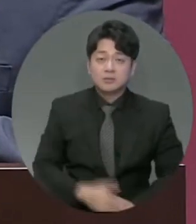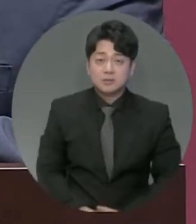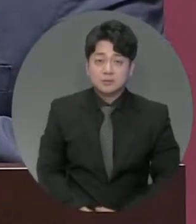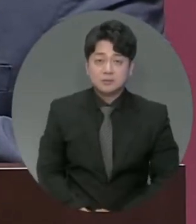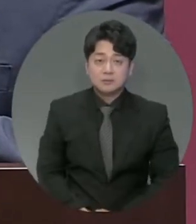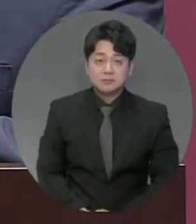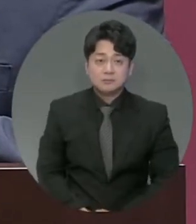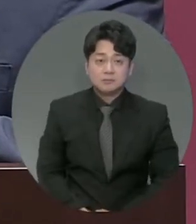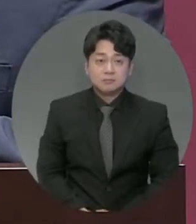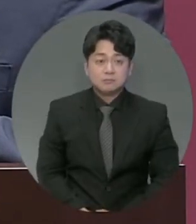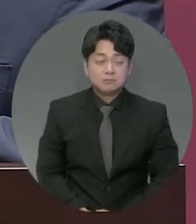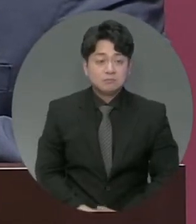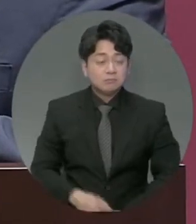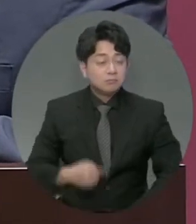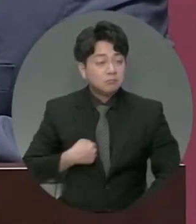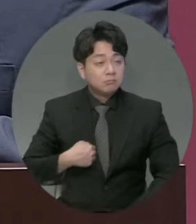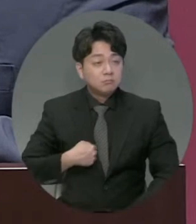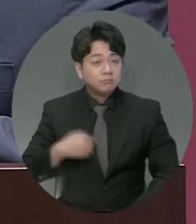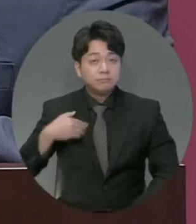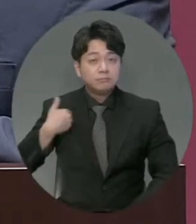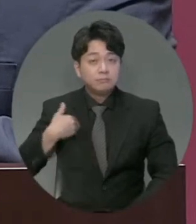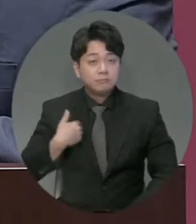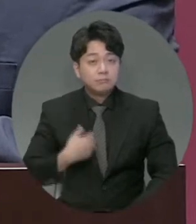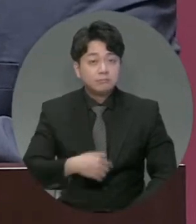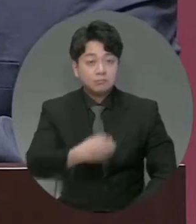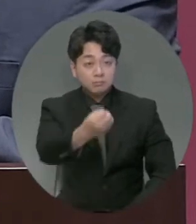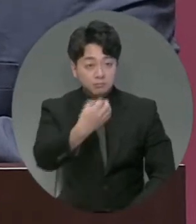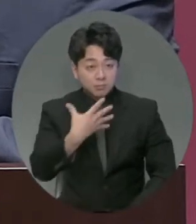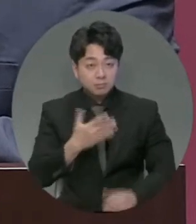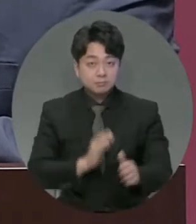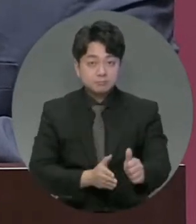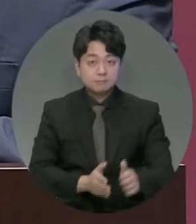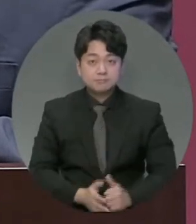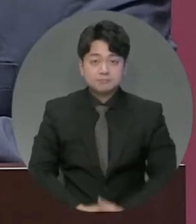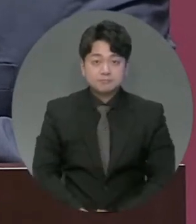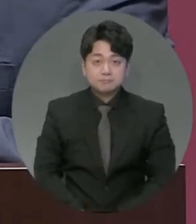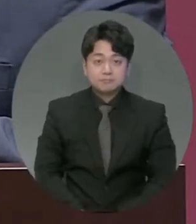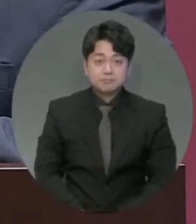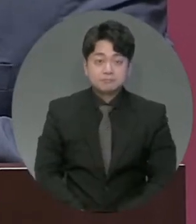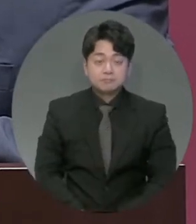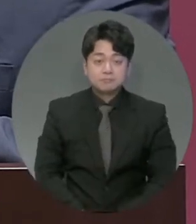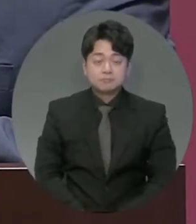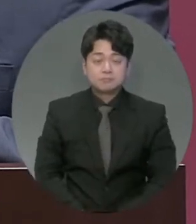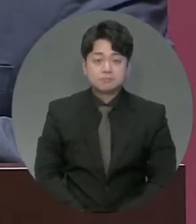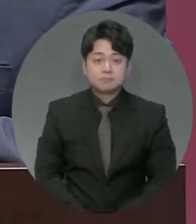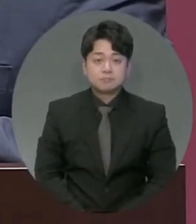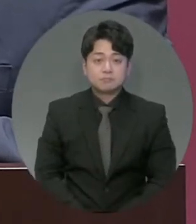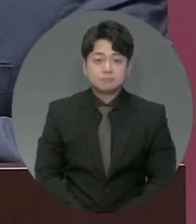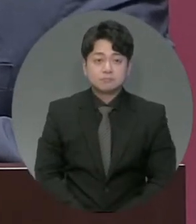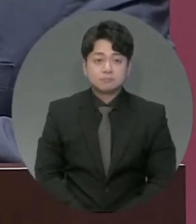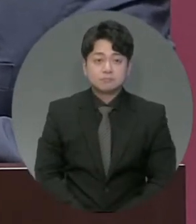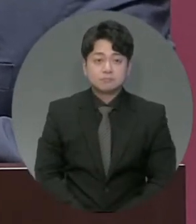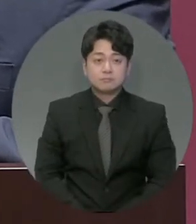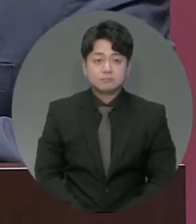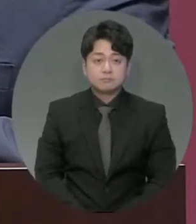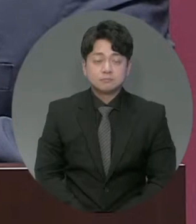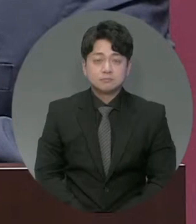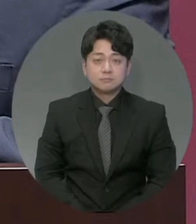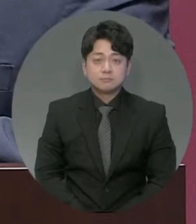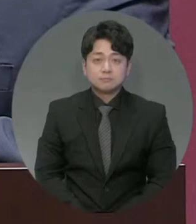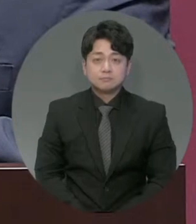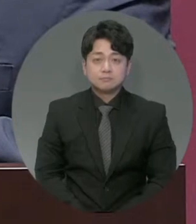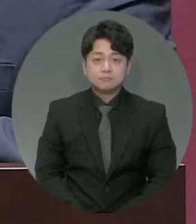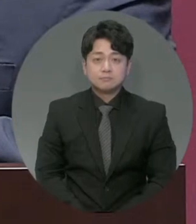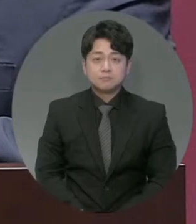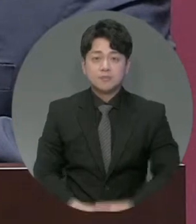그거는 의원님께서 말씀을 해 주시죠. 예. 저는 군의 사기는 어느 때보다도 높다고 생각합니다. 정치적인